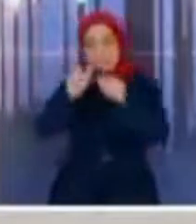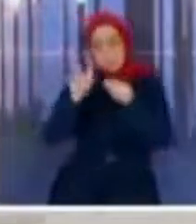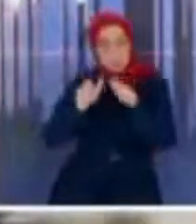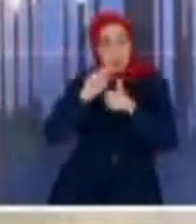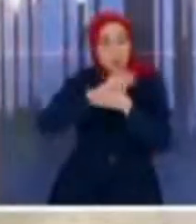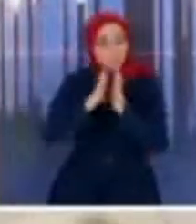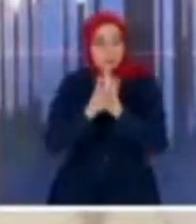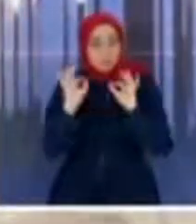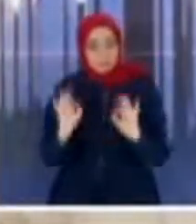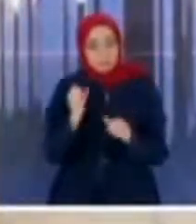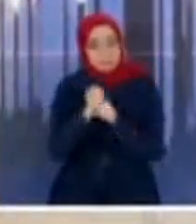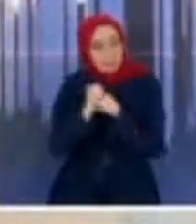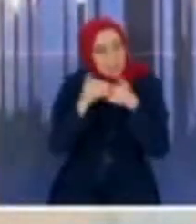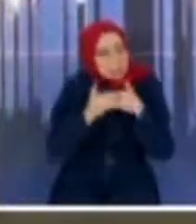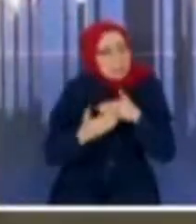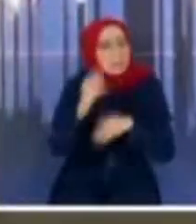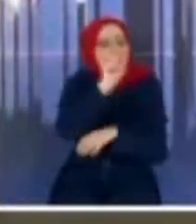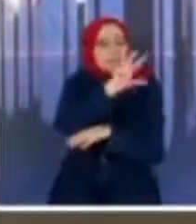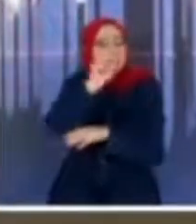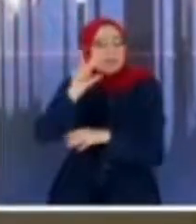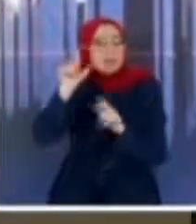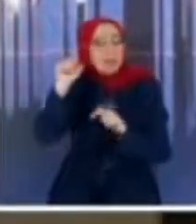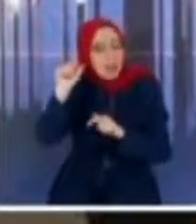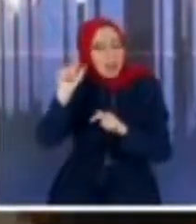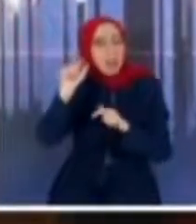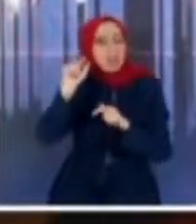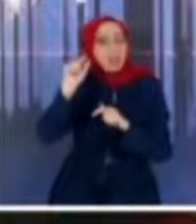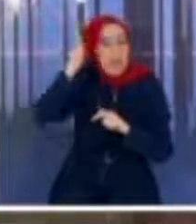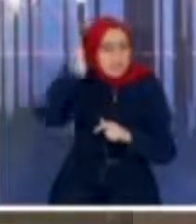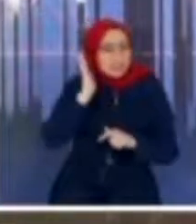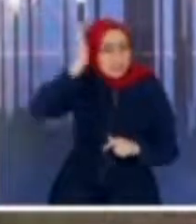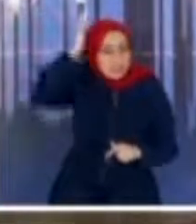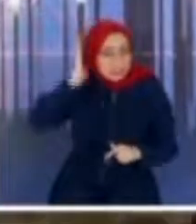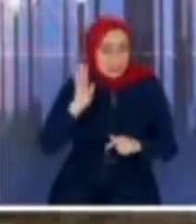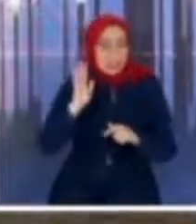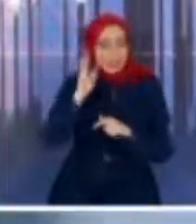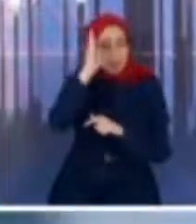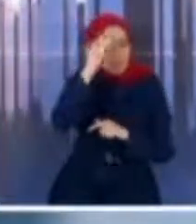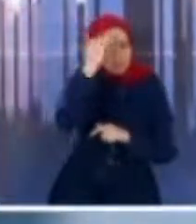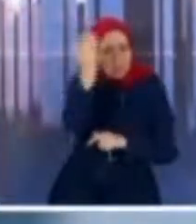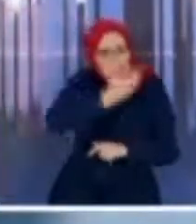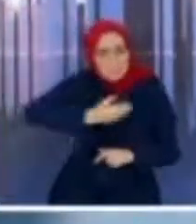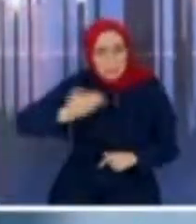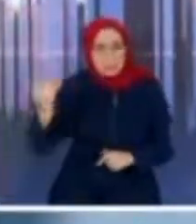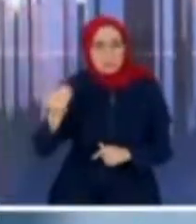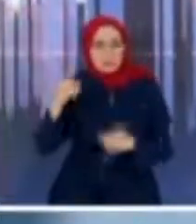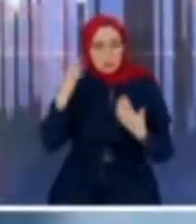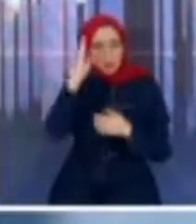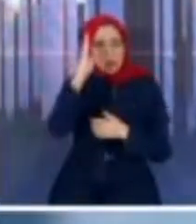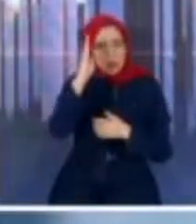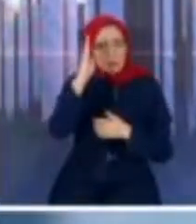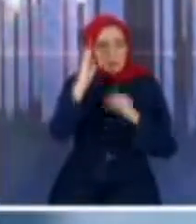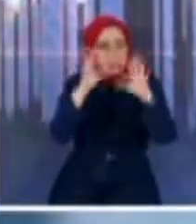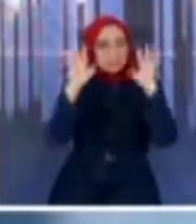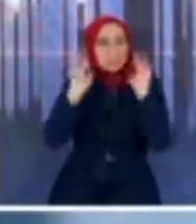يؤثر أنها تواصل العمل على السياحة الإيكولوجية وتثمين المخزون الحضاري والطبيعي الباجة. كيف نحكي نحن اليوم على السياحة